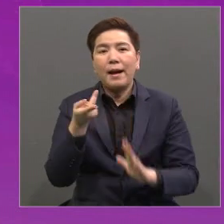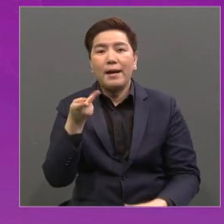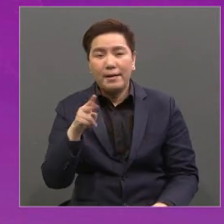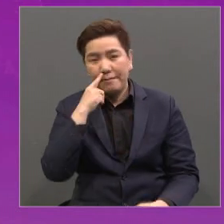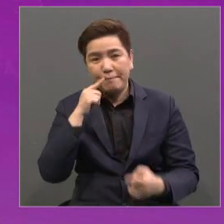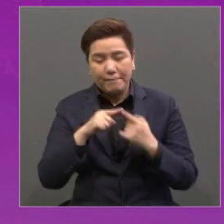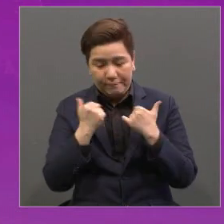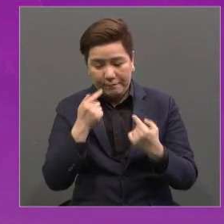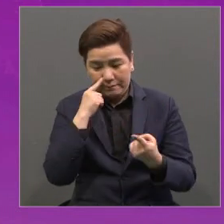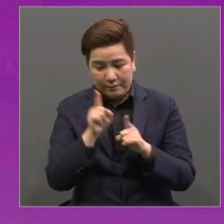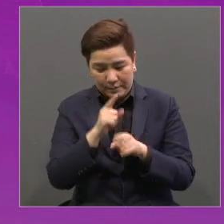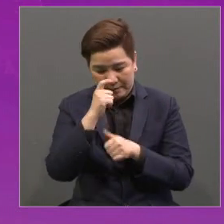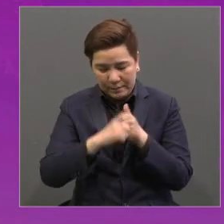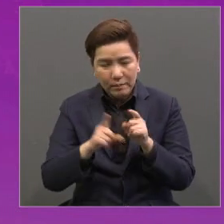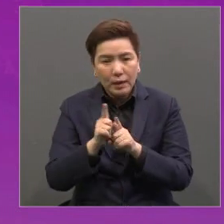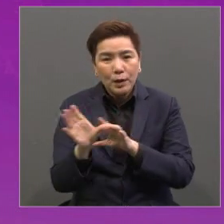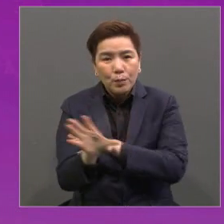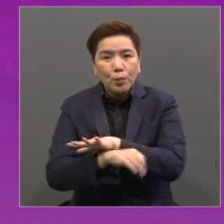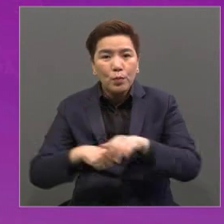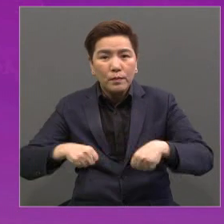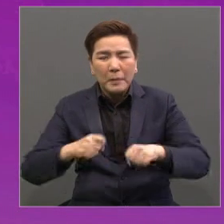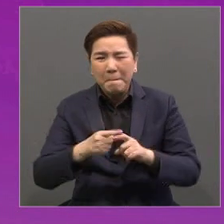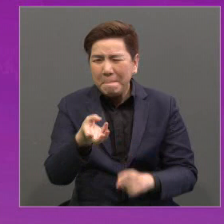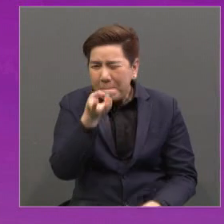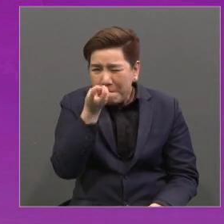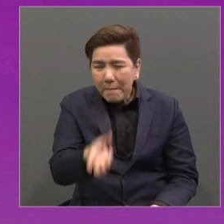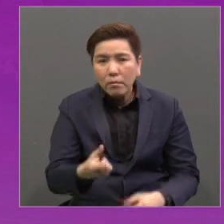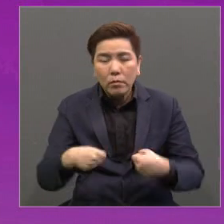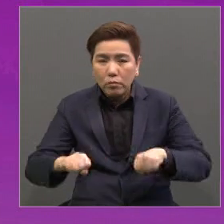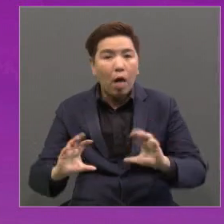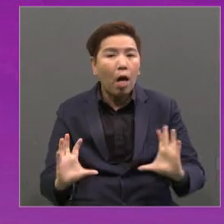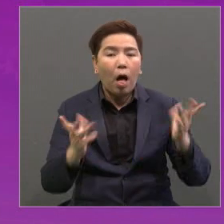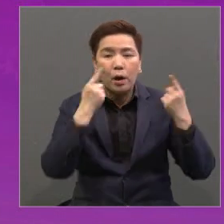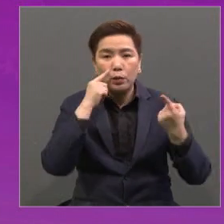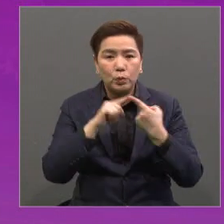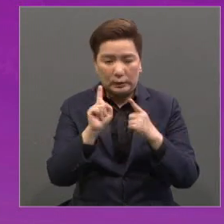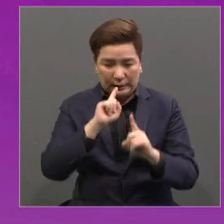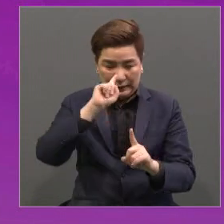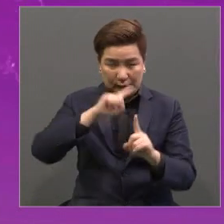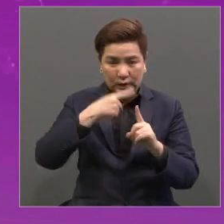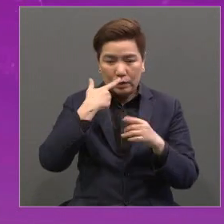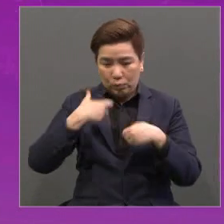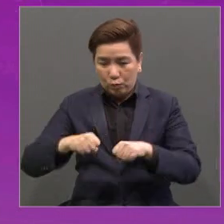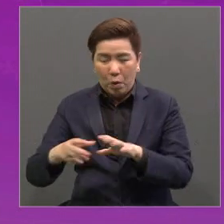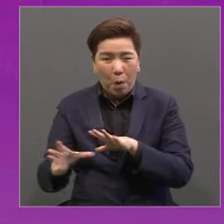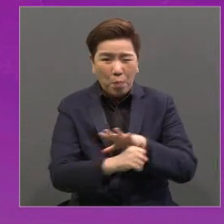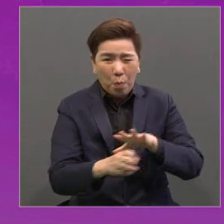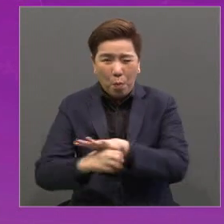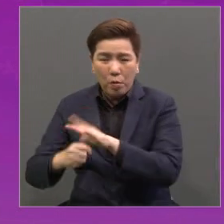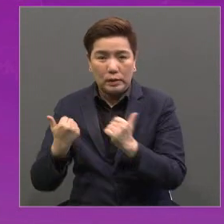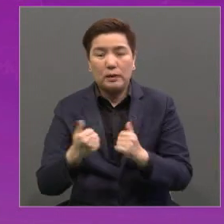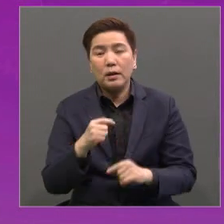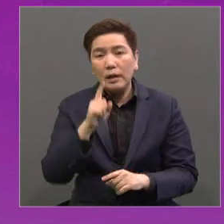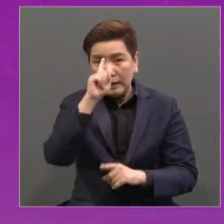ซะเพราะเลยนะแต่ว่าพฤติการอย่างที่บอกว่าชั่วพริบตาเดียวรถท่านอาจจะหายเนื่องจากว่าเดือนนึงเนี่ยเขาก่อเหตุรักขโมย